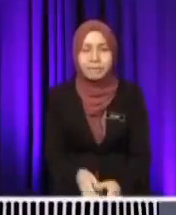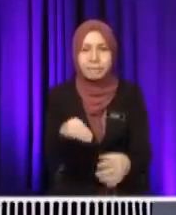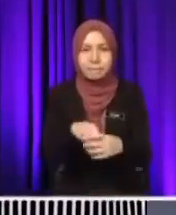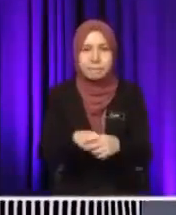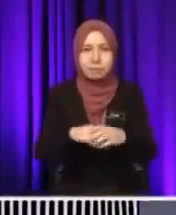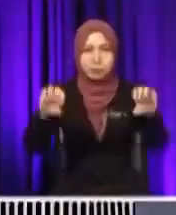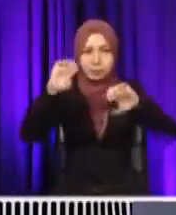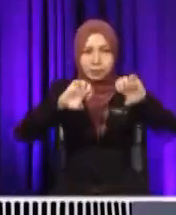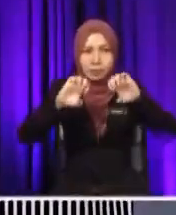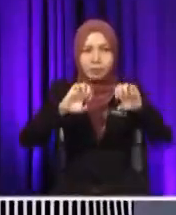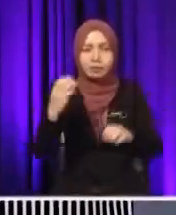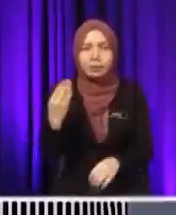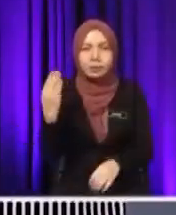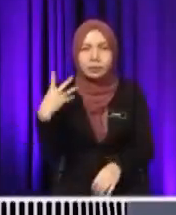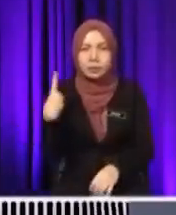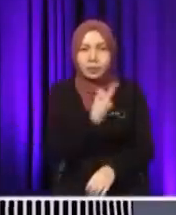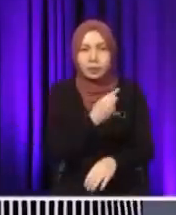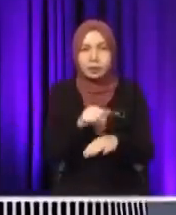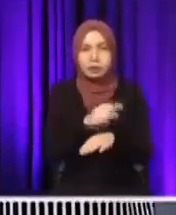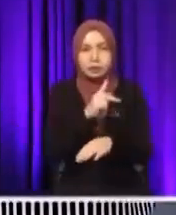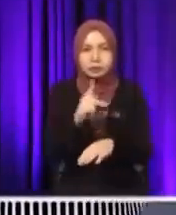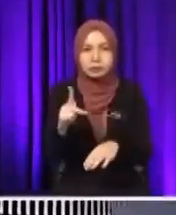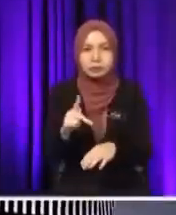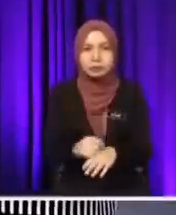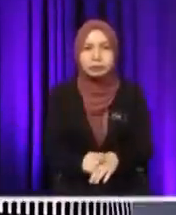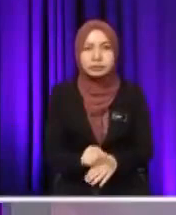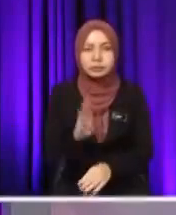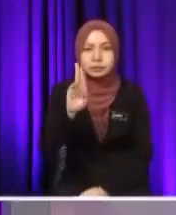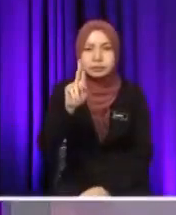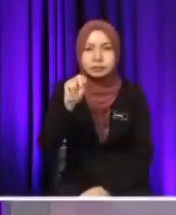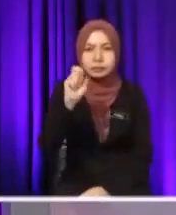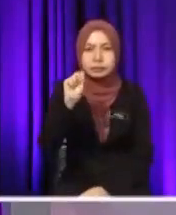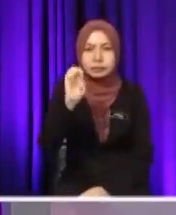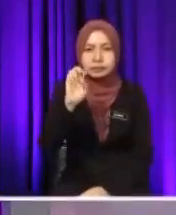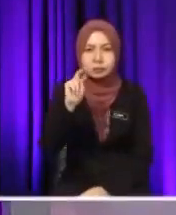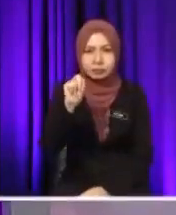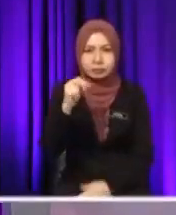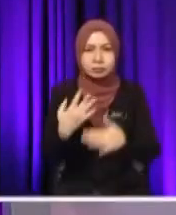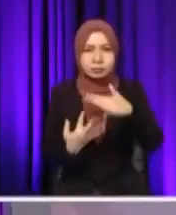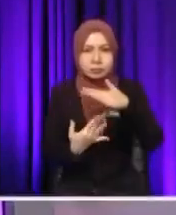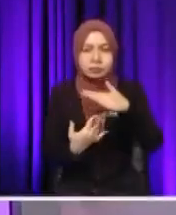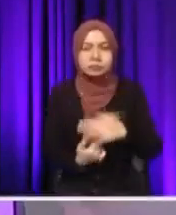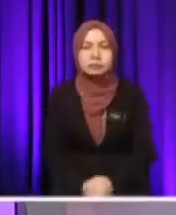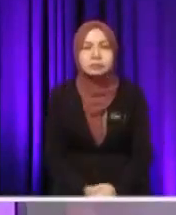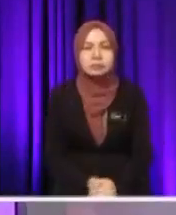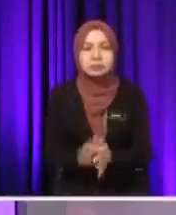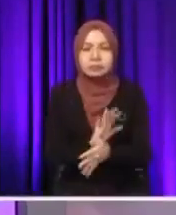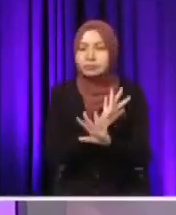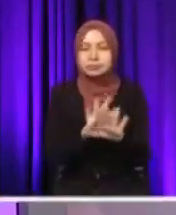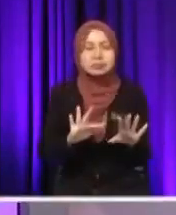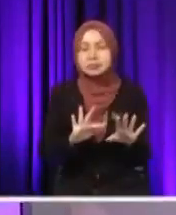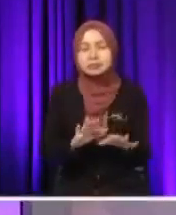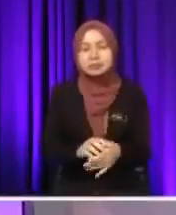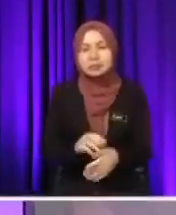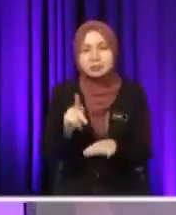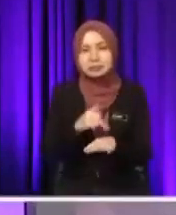guna Bunsen burner kan? Yes, Bunsen burner. So ini tak perlu, kita tak perlu. Kita boleh hanya boleh menggunakan lebih selamat. Sebab itu kita